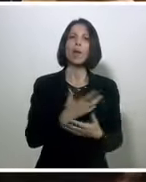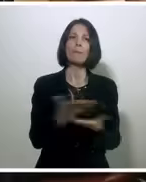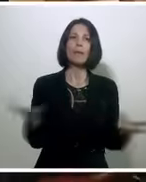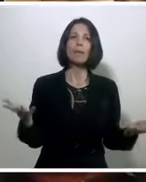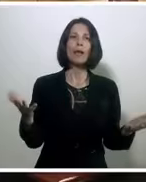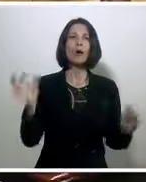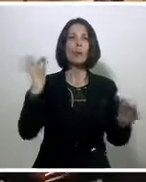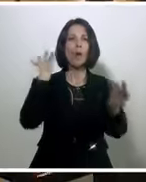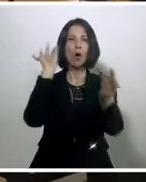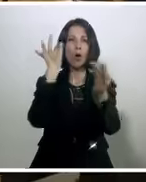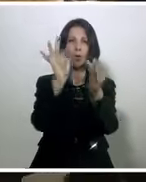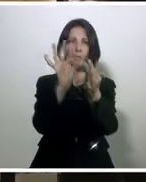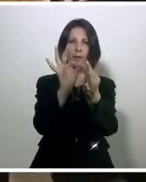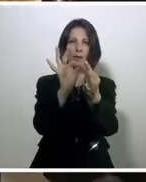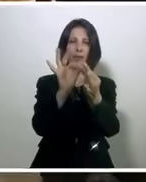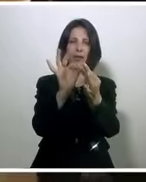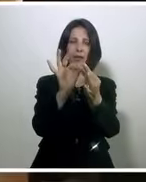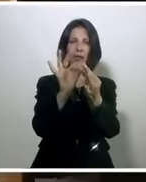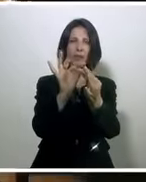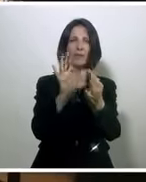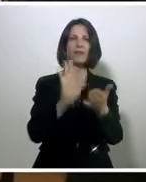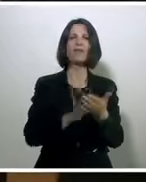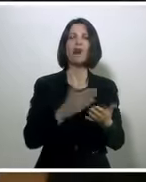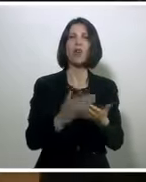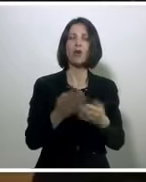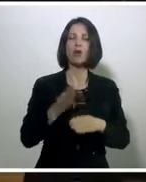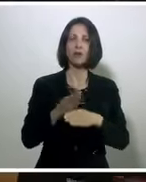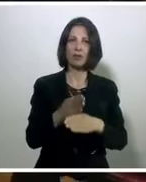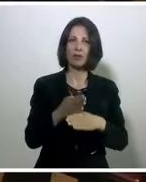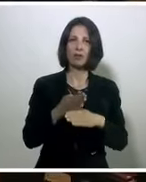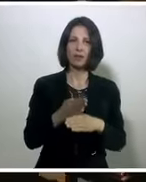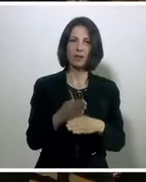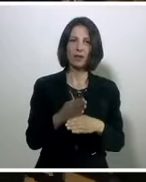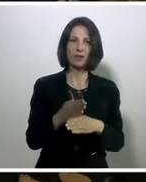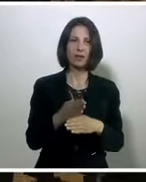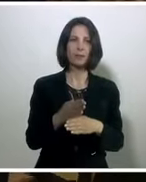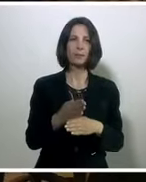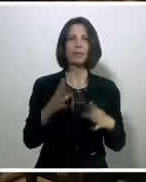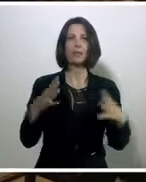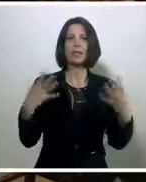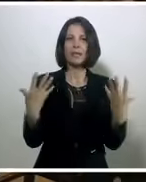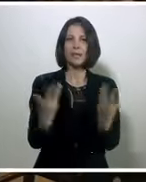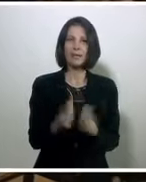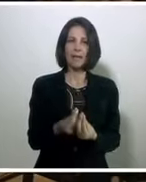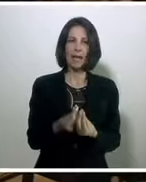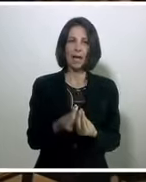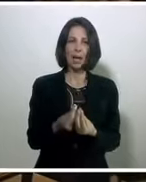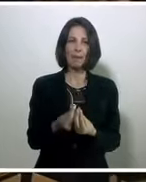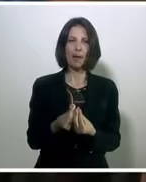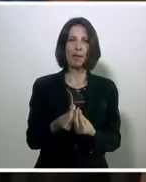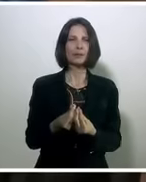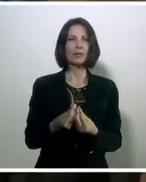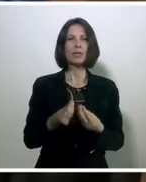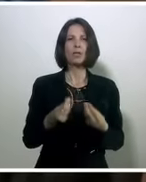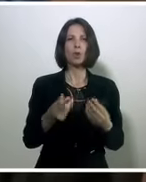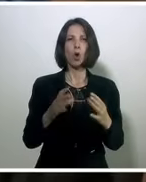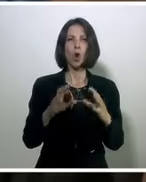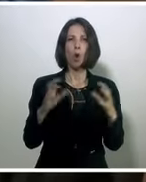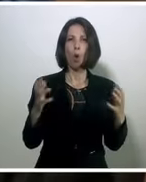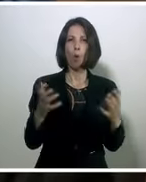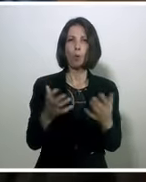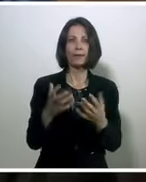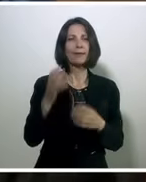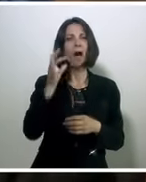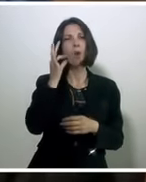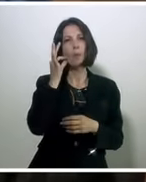valori condivisi come una base assiologica comune che tiene assieme le comunità umane e le società politiche e